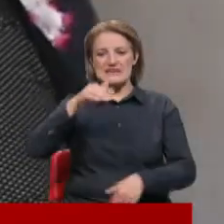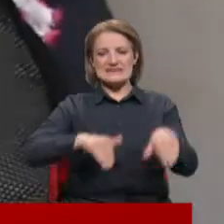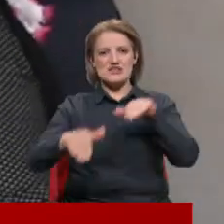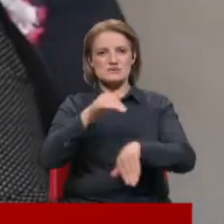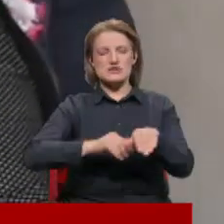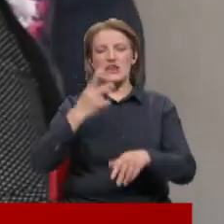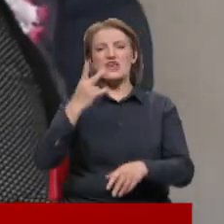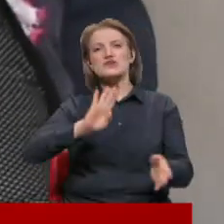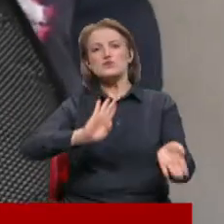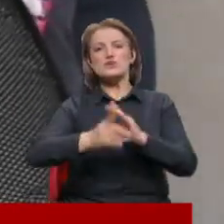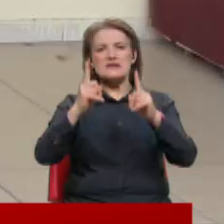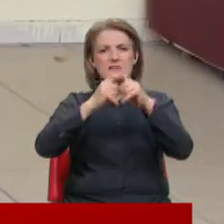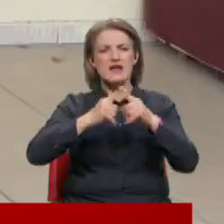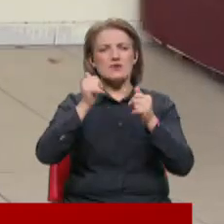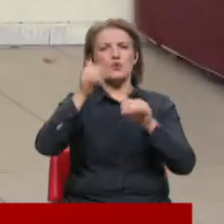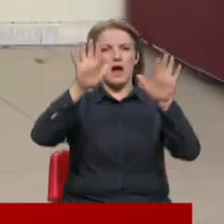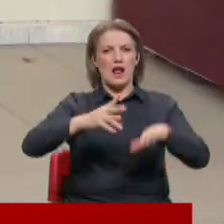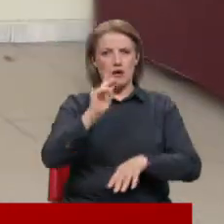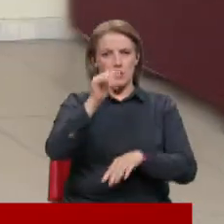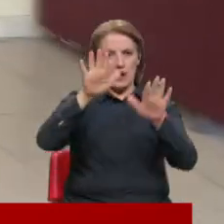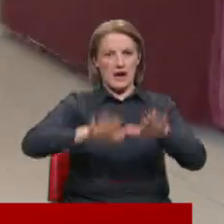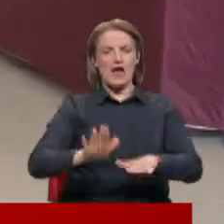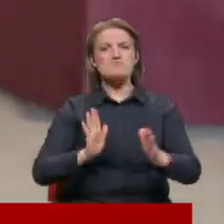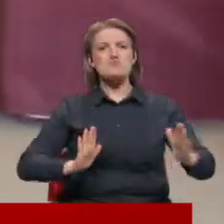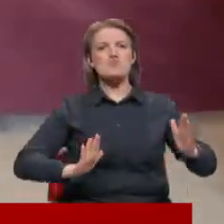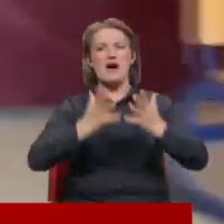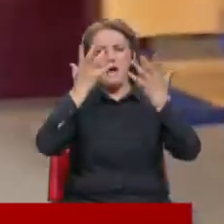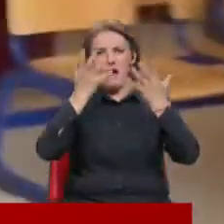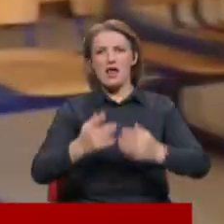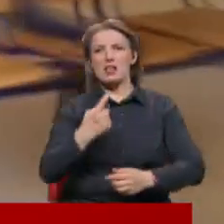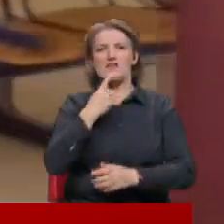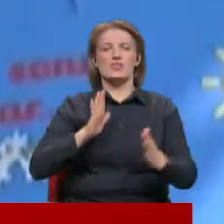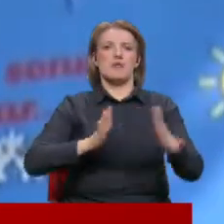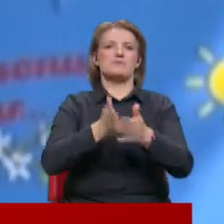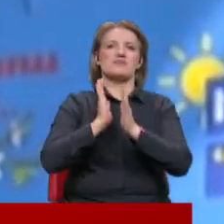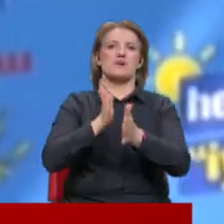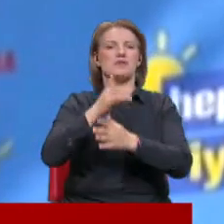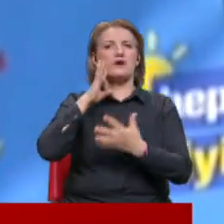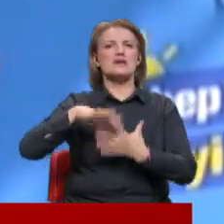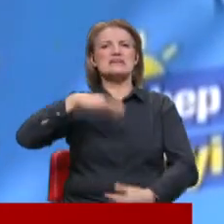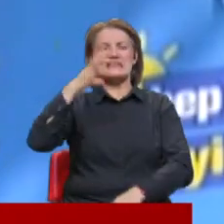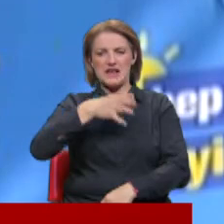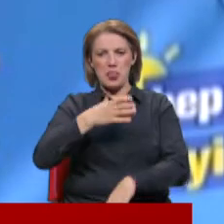seçiminde ikinci Tura sayılı gün kala muhalefetin ağır söyleme tepkisi sürüyor